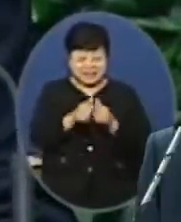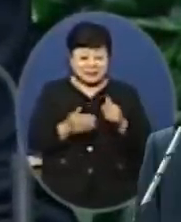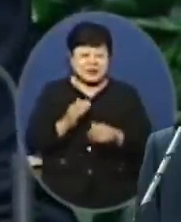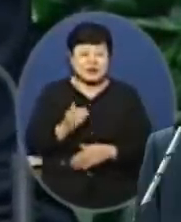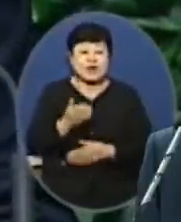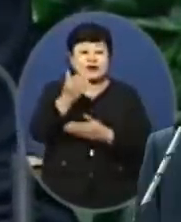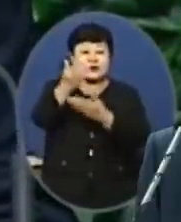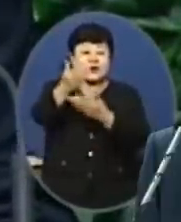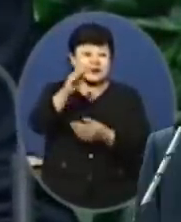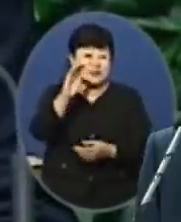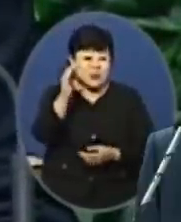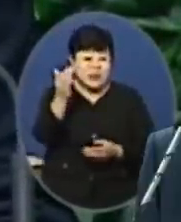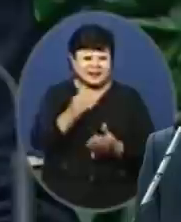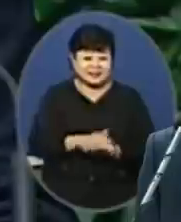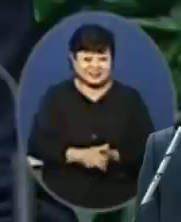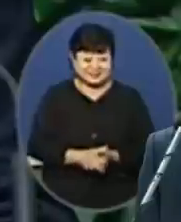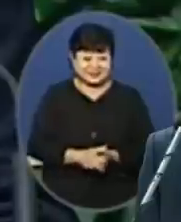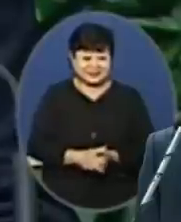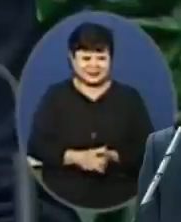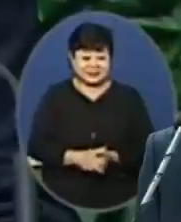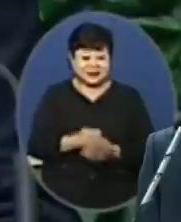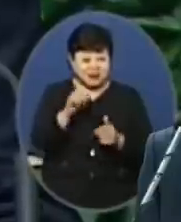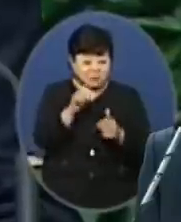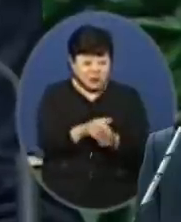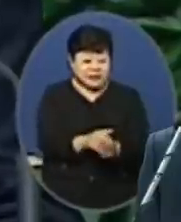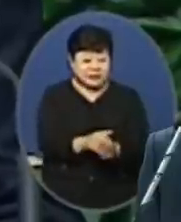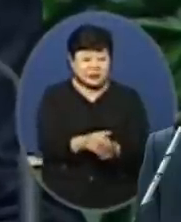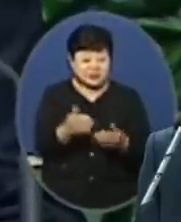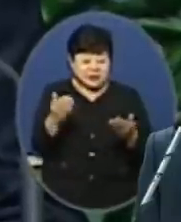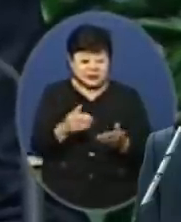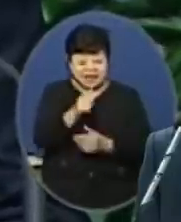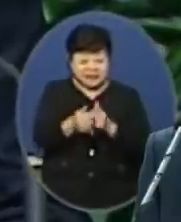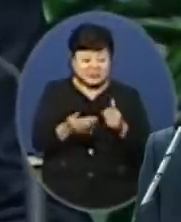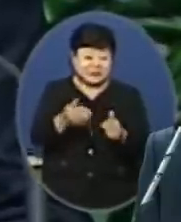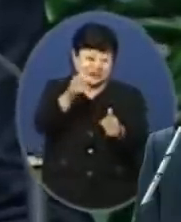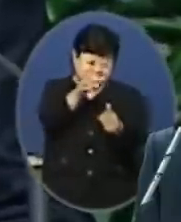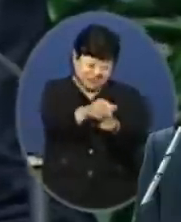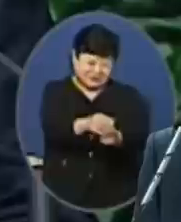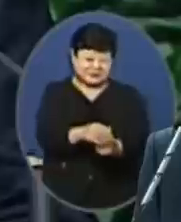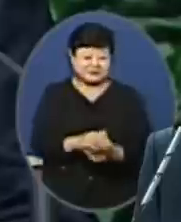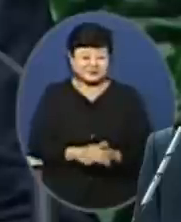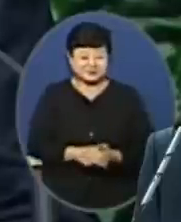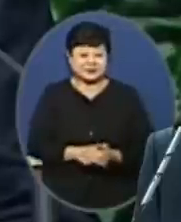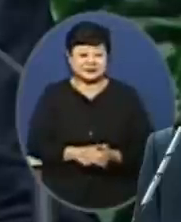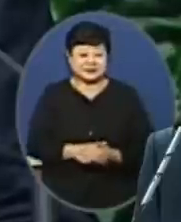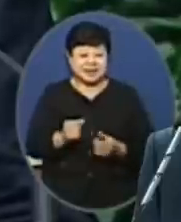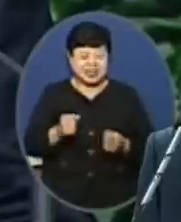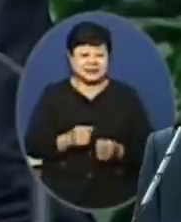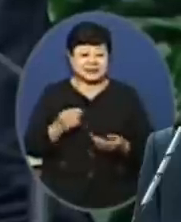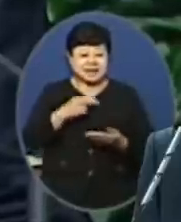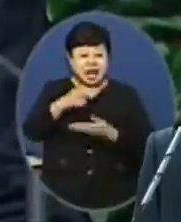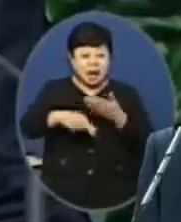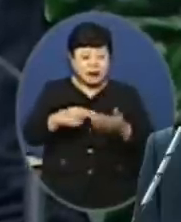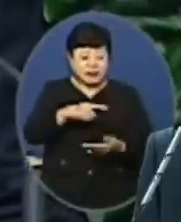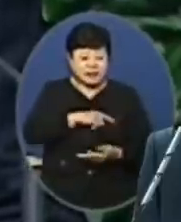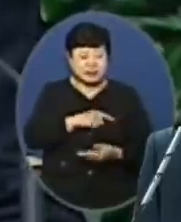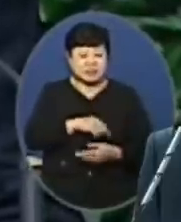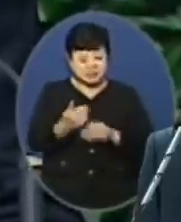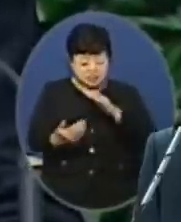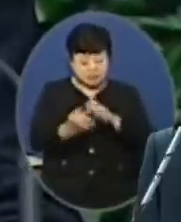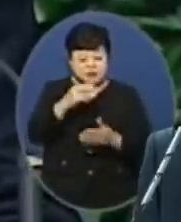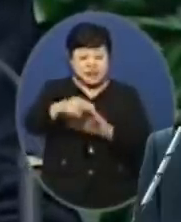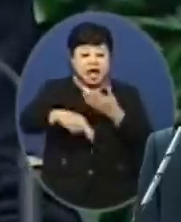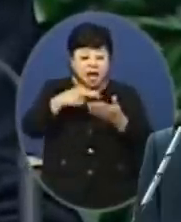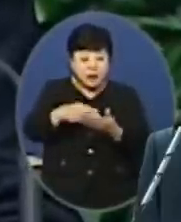하나님께 영광만 돌리면 되는 것입니다. 왜? 맡겨놓으면 일은 하나님이 하시는 것입니다. 일을 행하시는 야훼, 그 일을 지어 성취하는